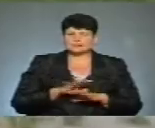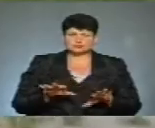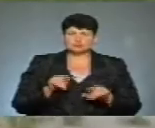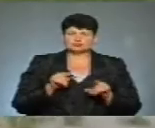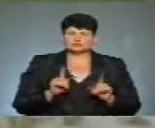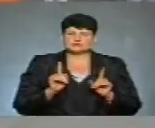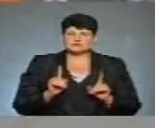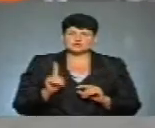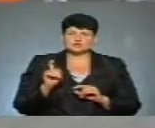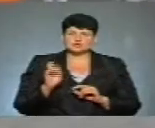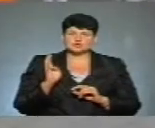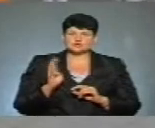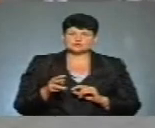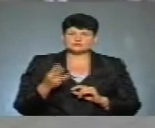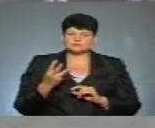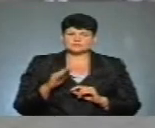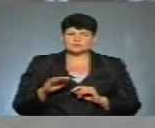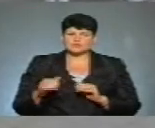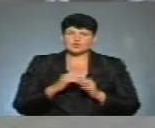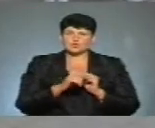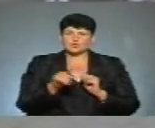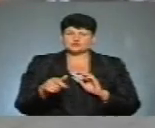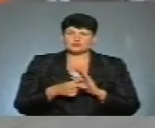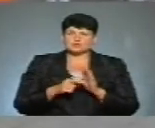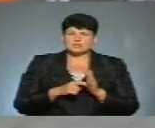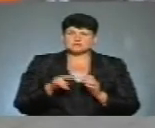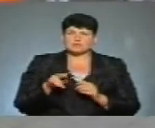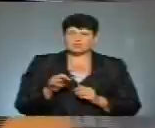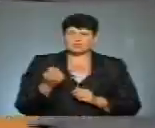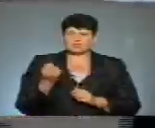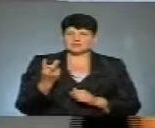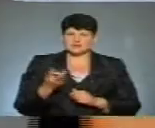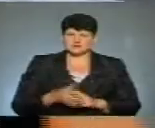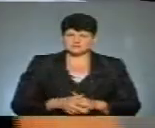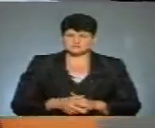лише 143 учні, в кожному класі їх по 12.